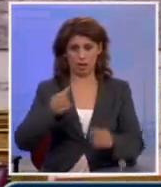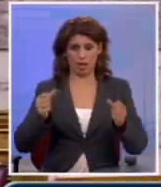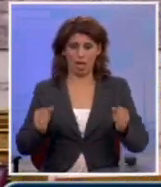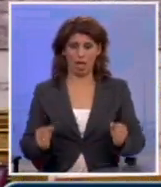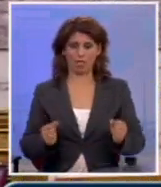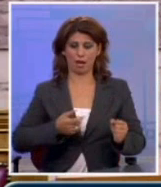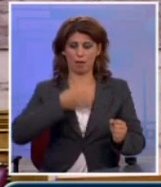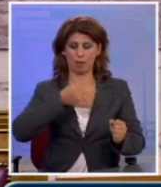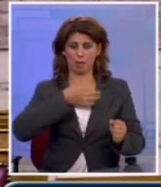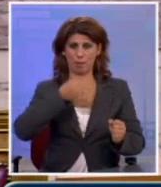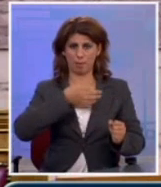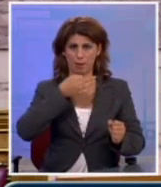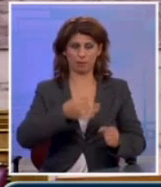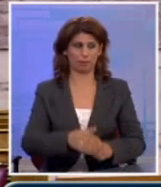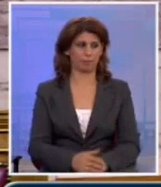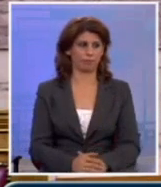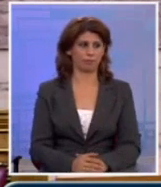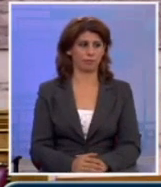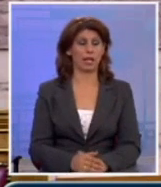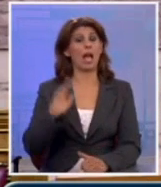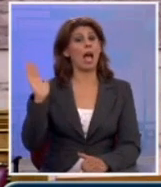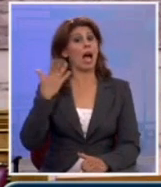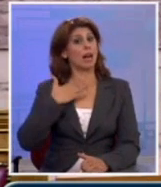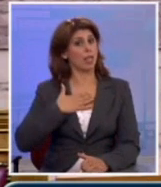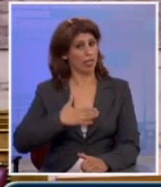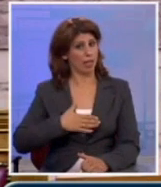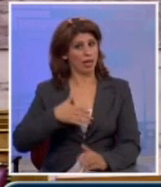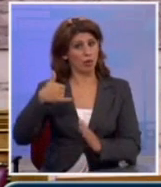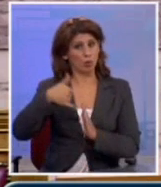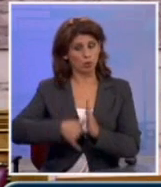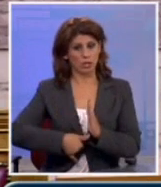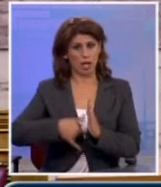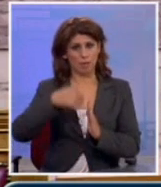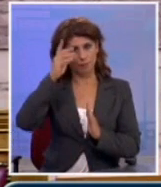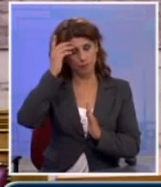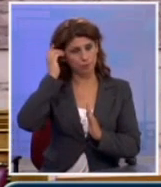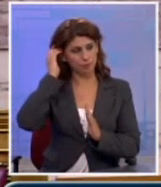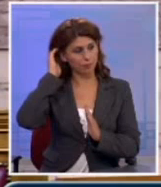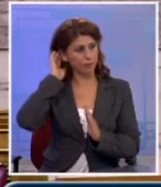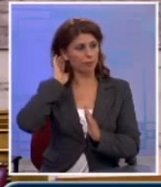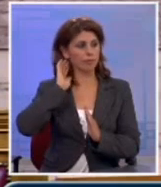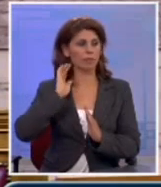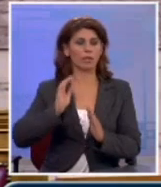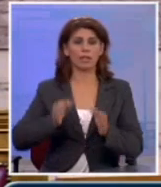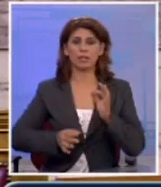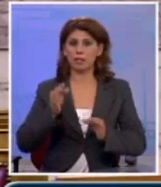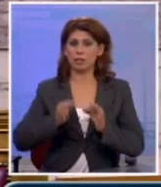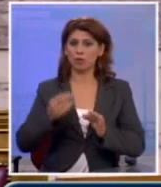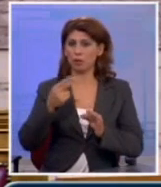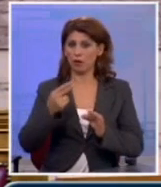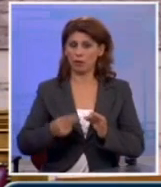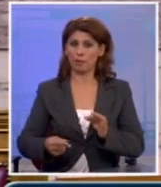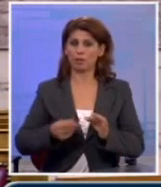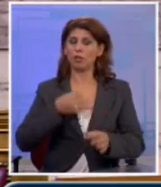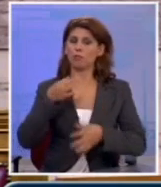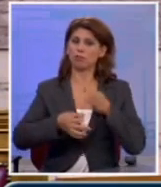έδρα, και αν θέλει να μπει στην ουσία του συζητούμενου ζητήματος,